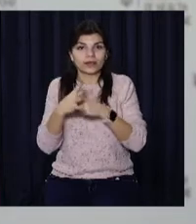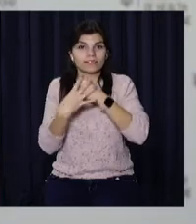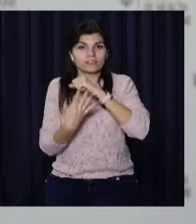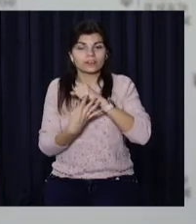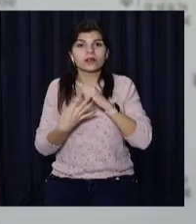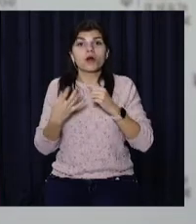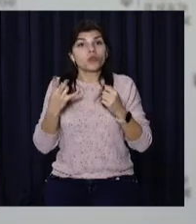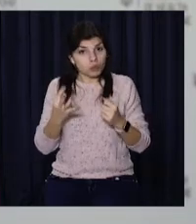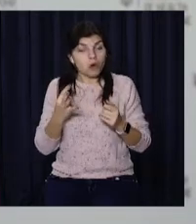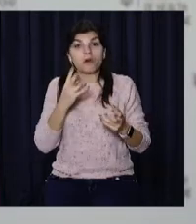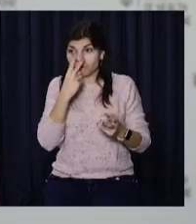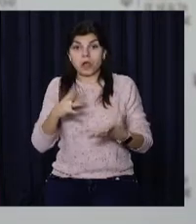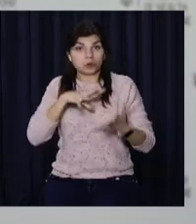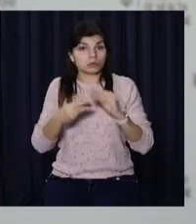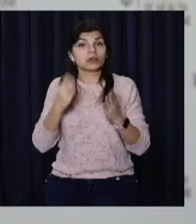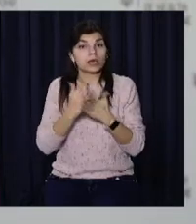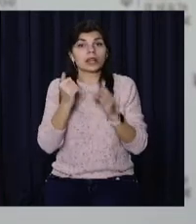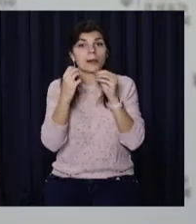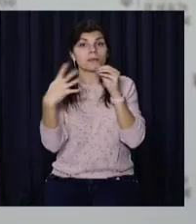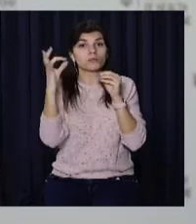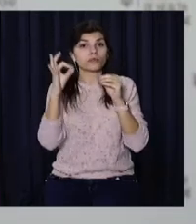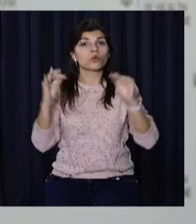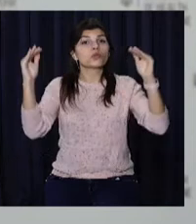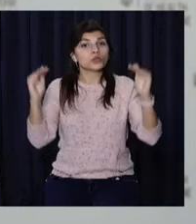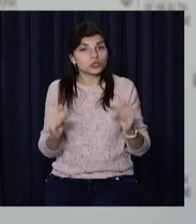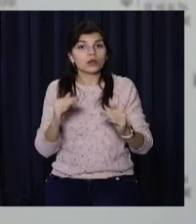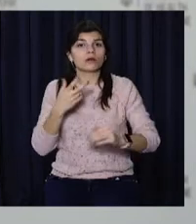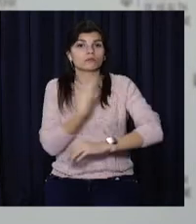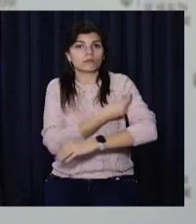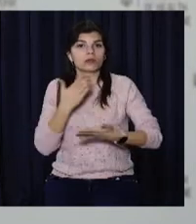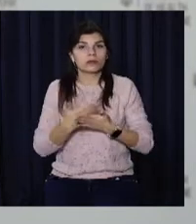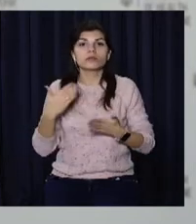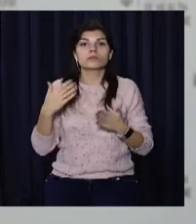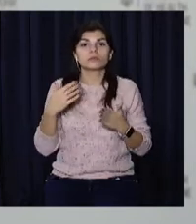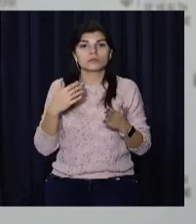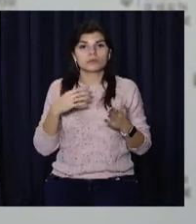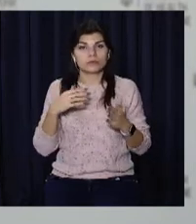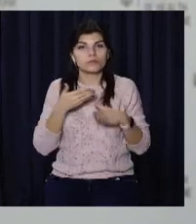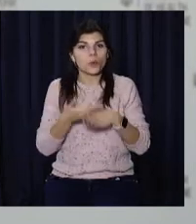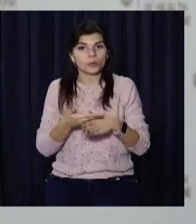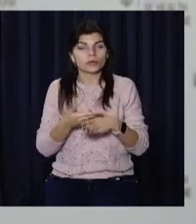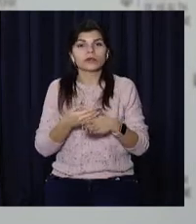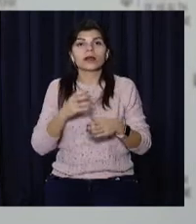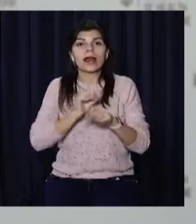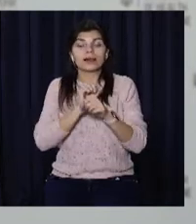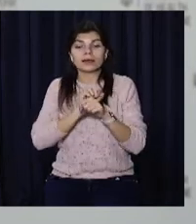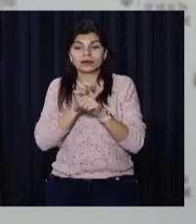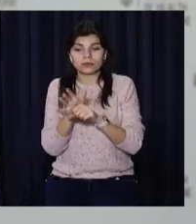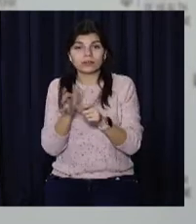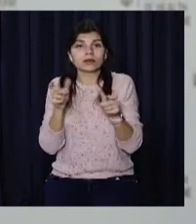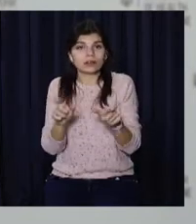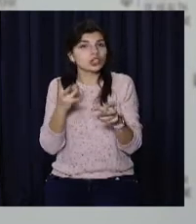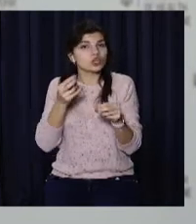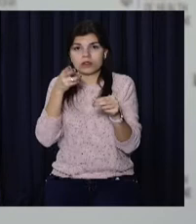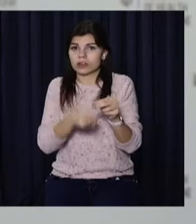COVID-19 зменшилась на 15%, госпіталізацій – на 13%. Епідемія коронавірусної хвороби ще не